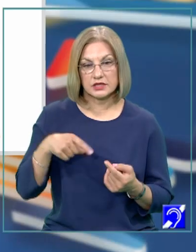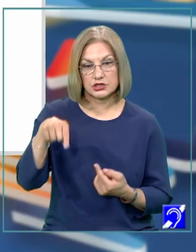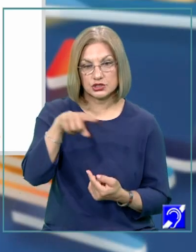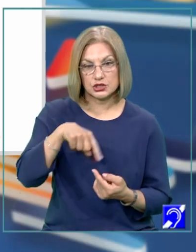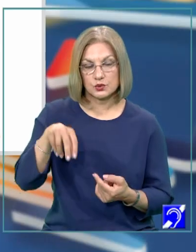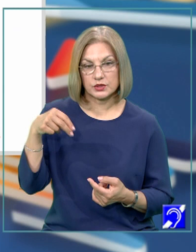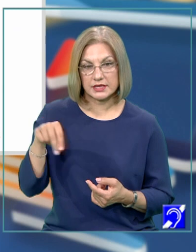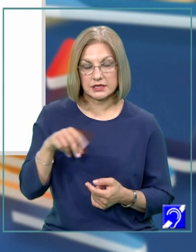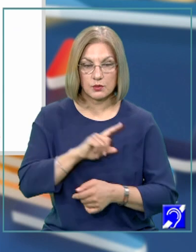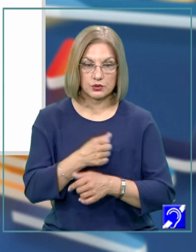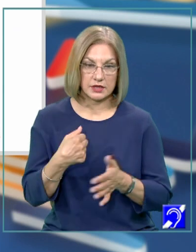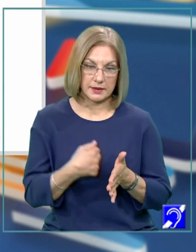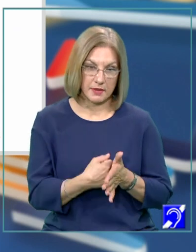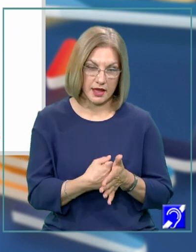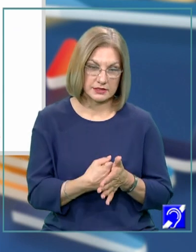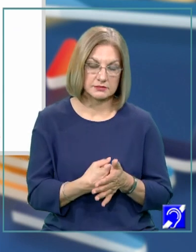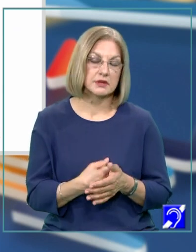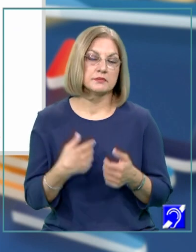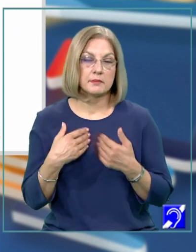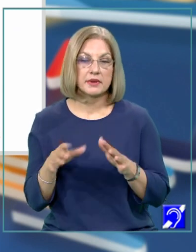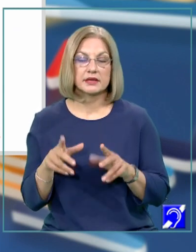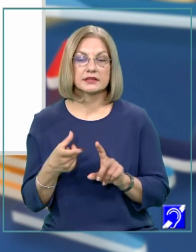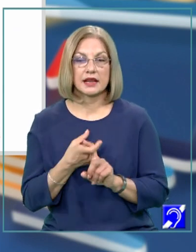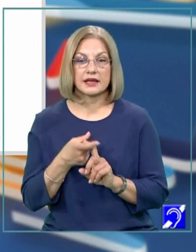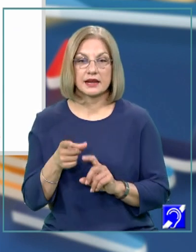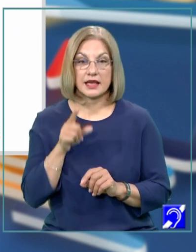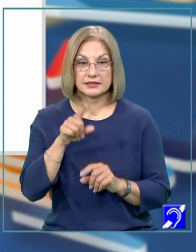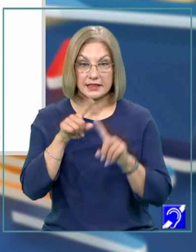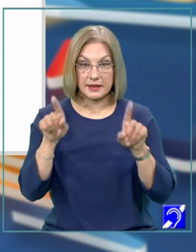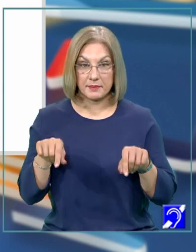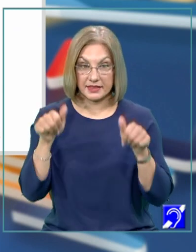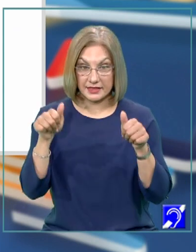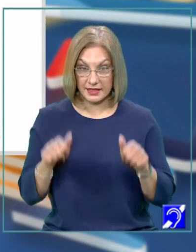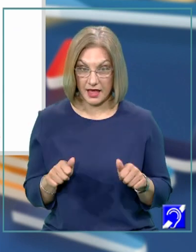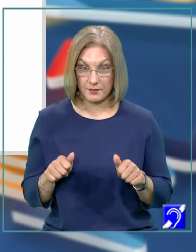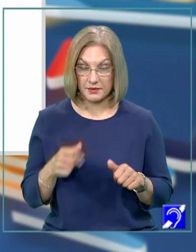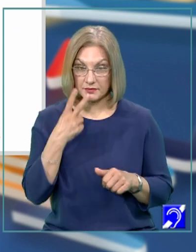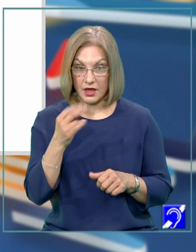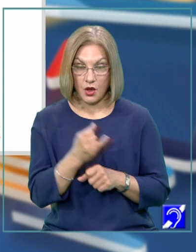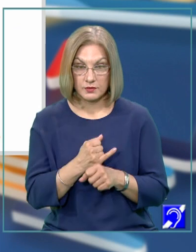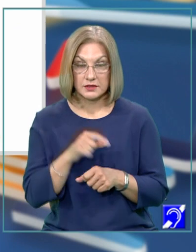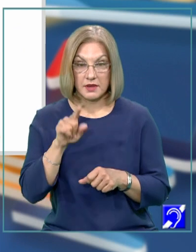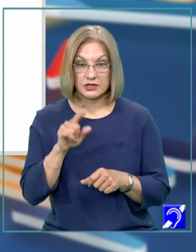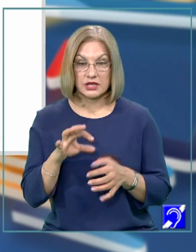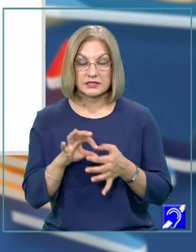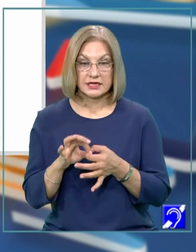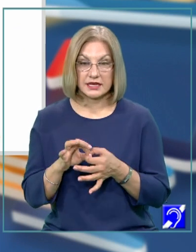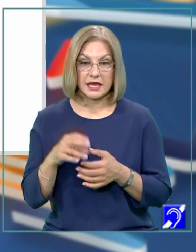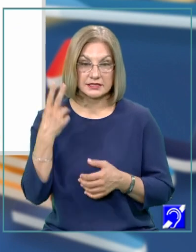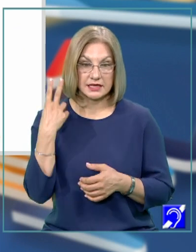exterior putere maximă plecând de la relația de pe tabla observând că în această relație